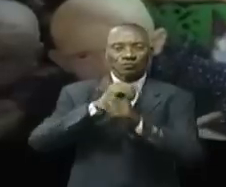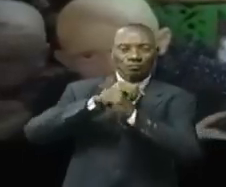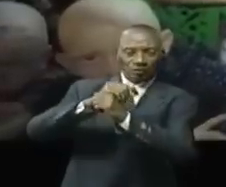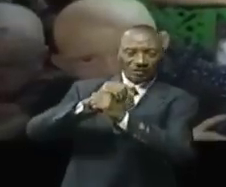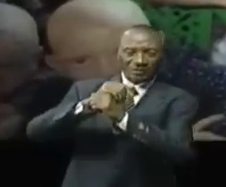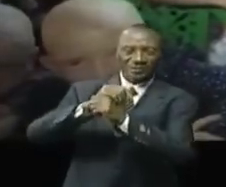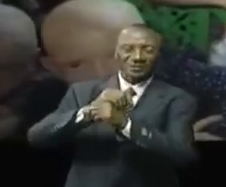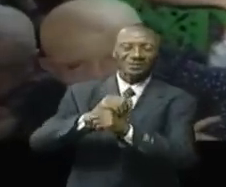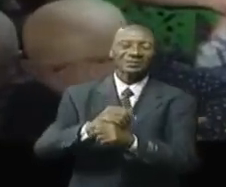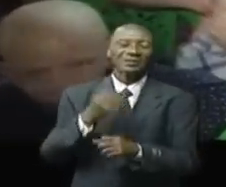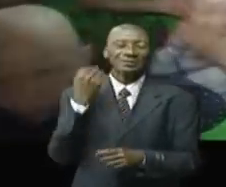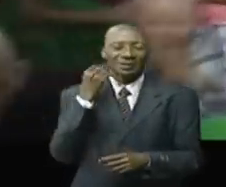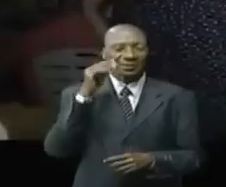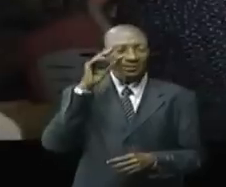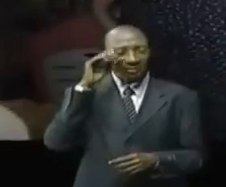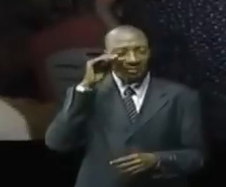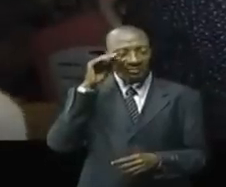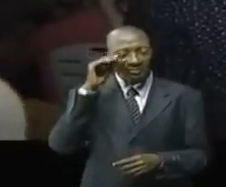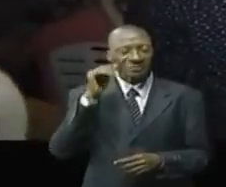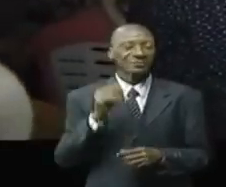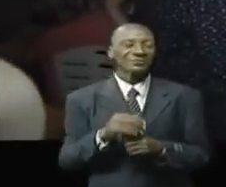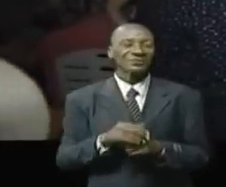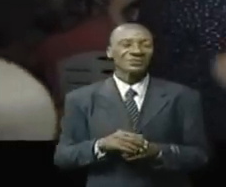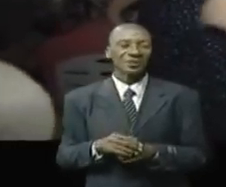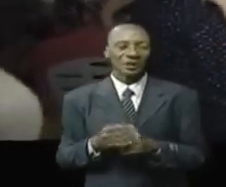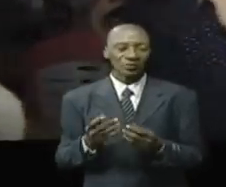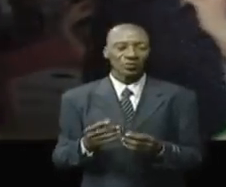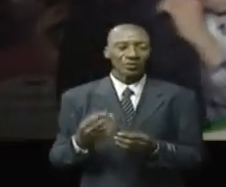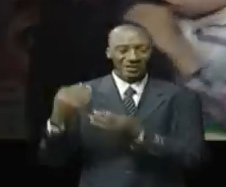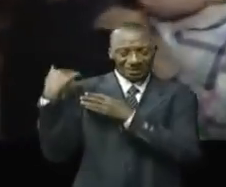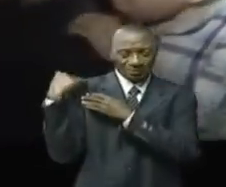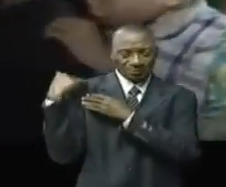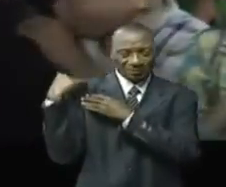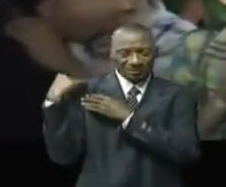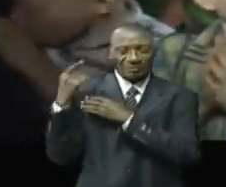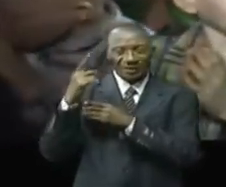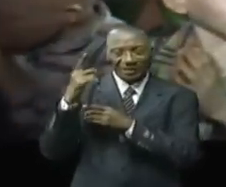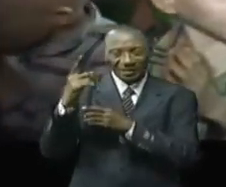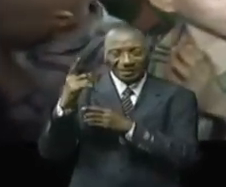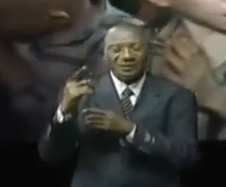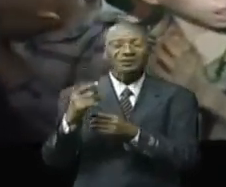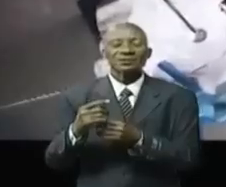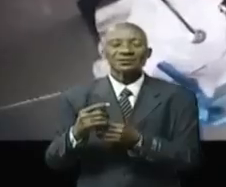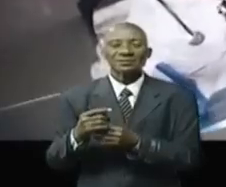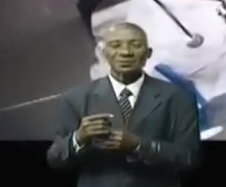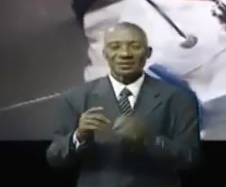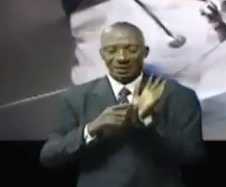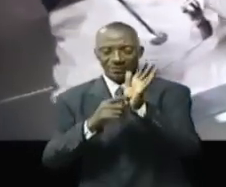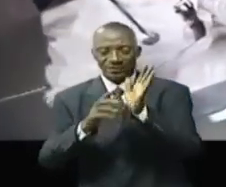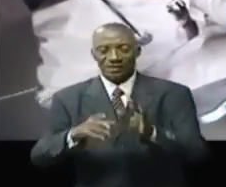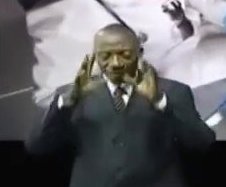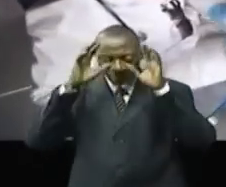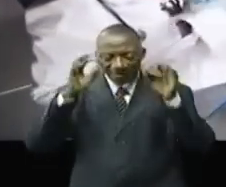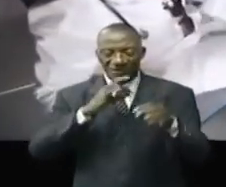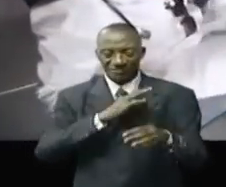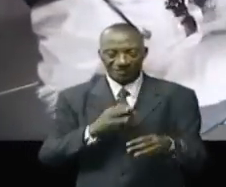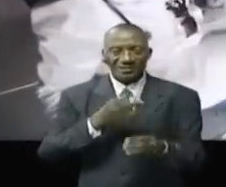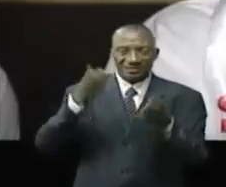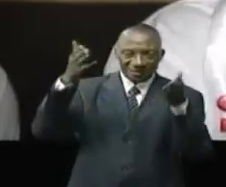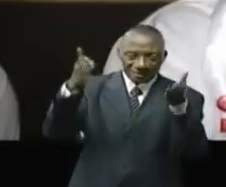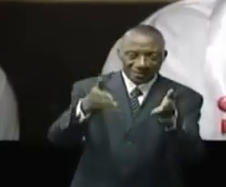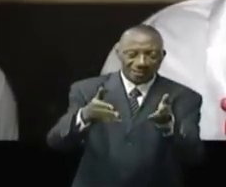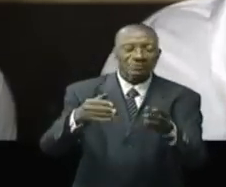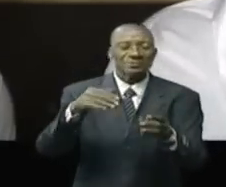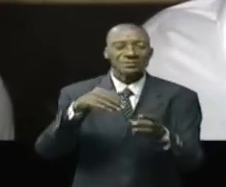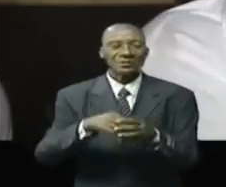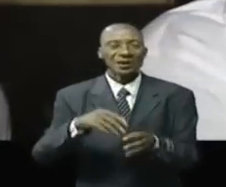l'État et présidente de la génération Fatshi, est descendue à la Fondation Albinos à Mombélé, dans la commune de Limété,